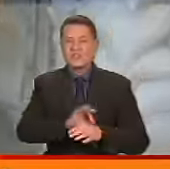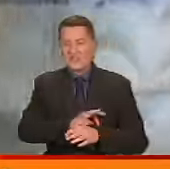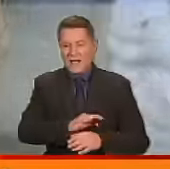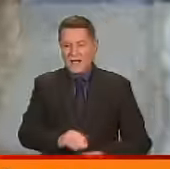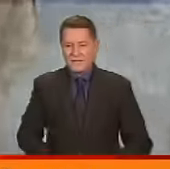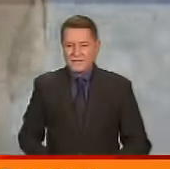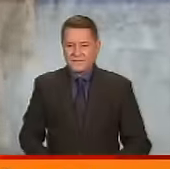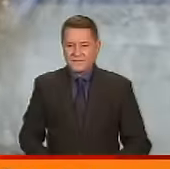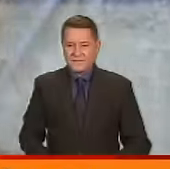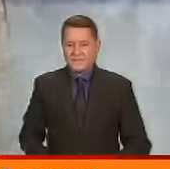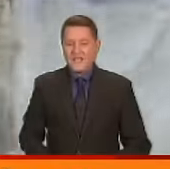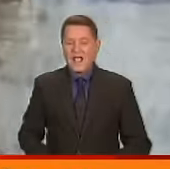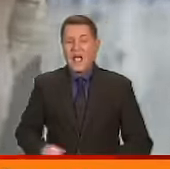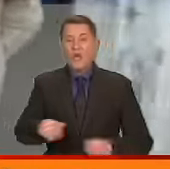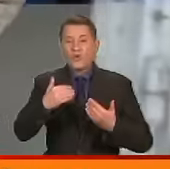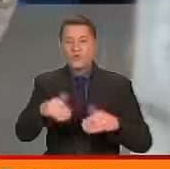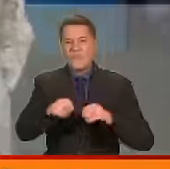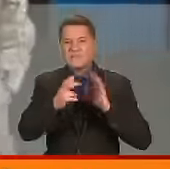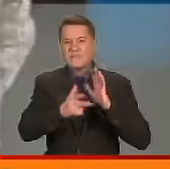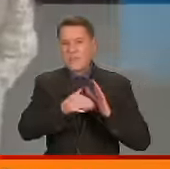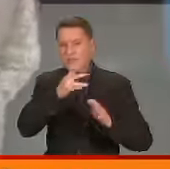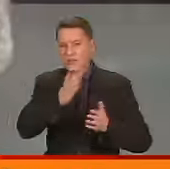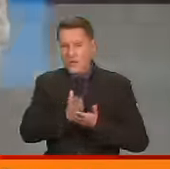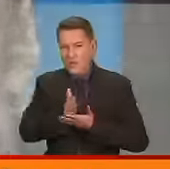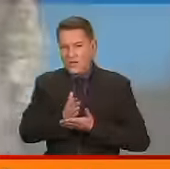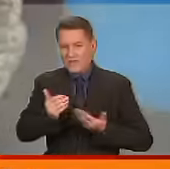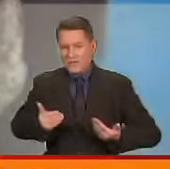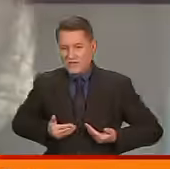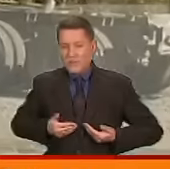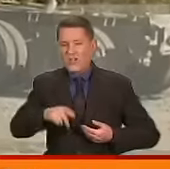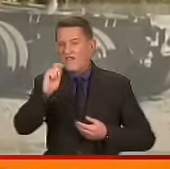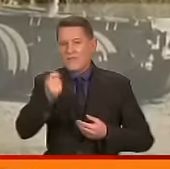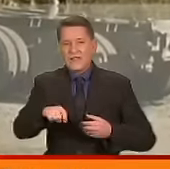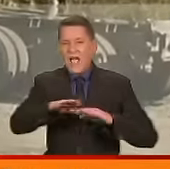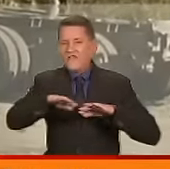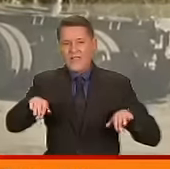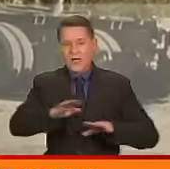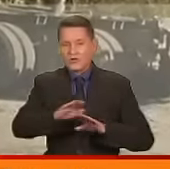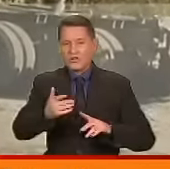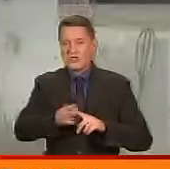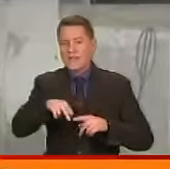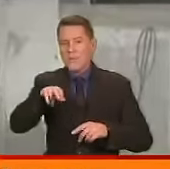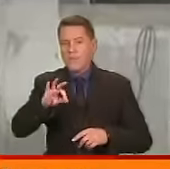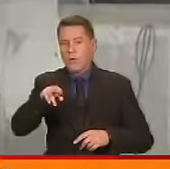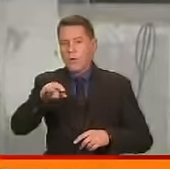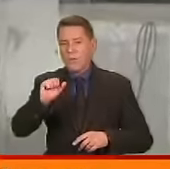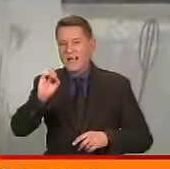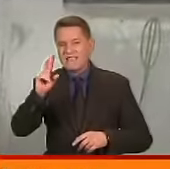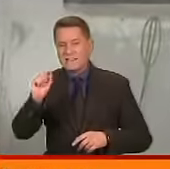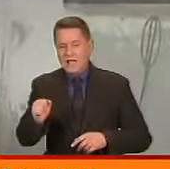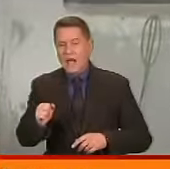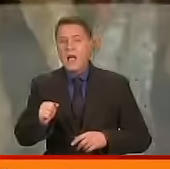так. Олексій і Наталя разом уже 18 років, і навіть війна їх не розлучила. Це Попасна, одна із гарячих